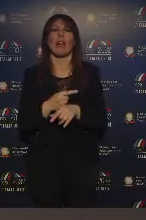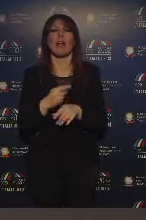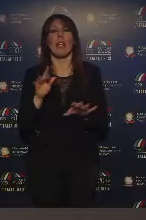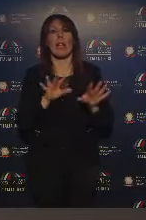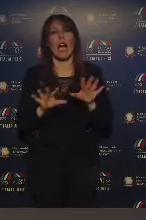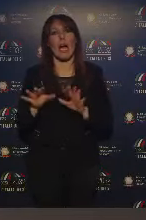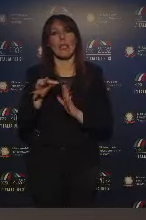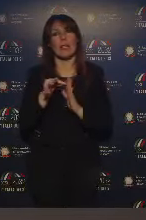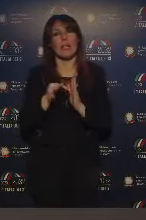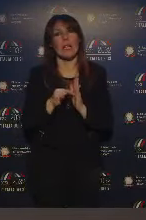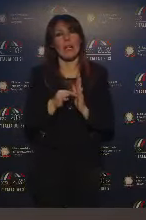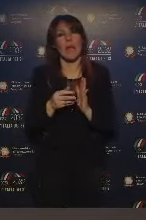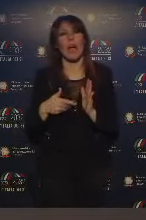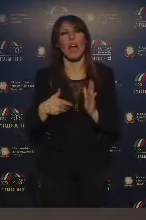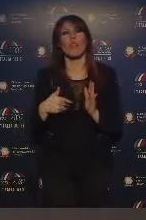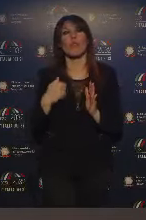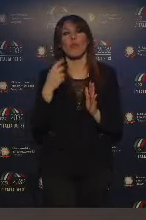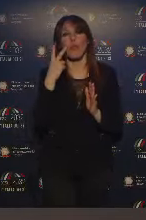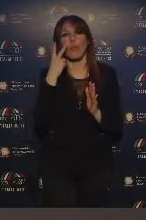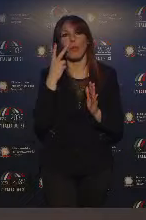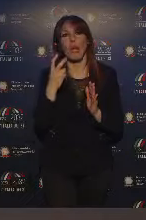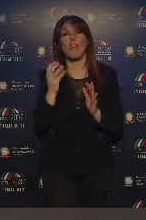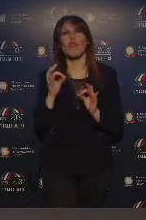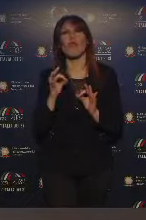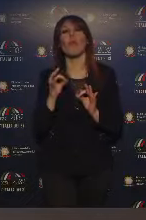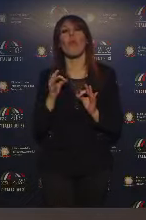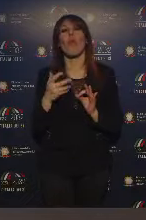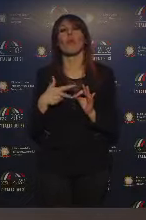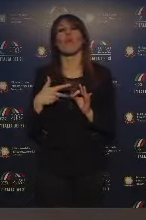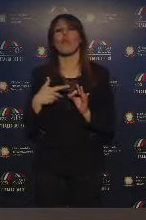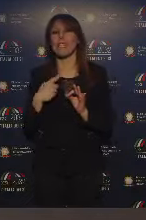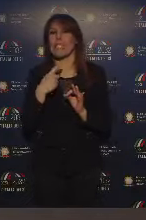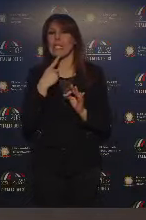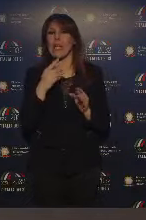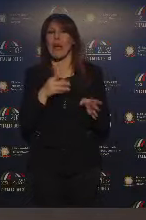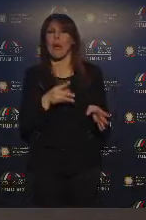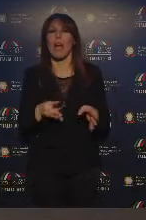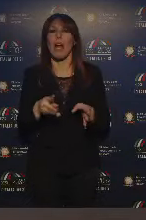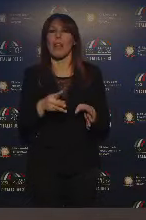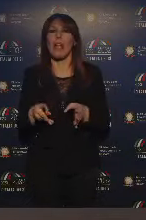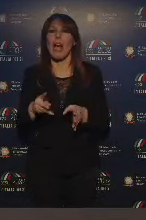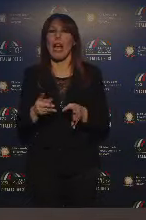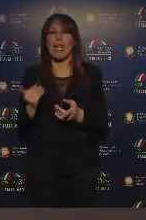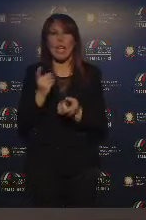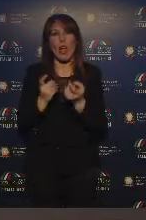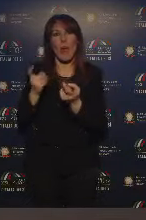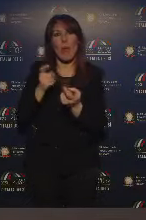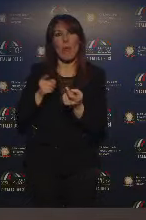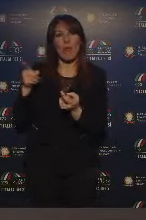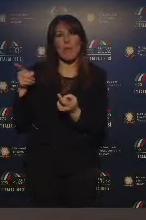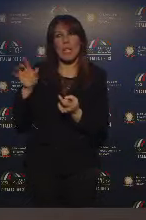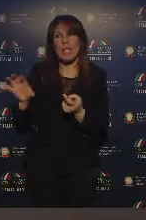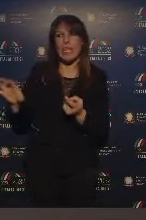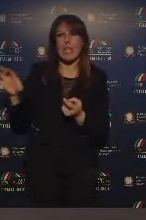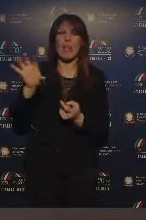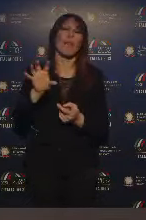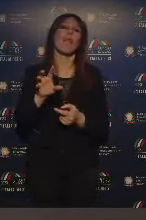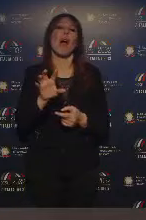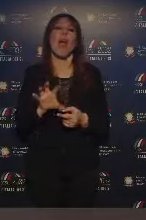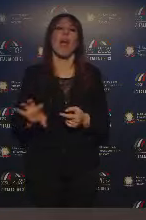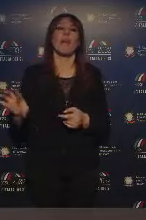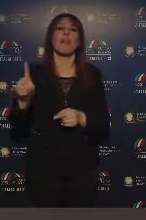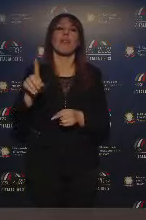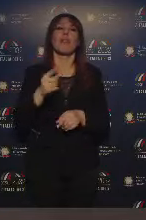dati Abbiamo previsto Una premialità per chi usa materie prime che arrivano da Paesi che rispettano quello che